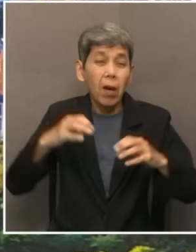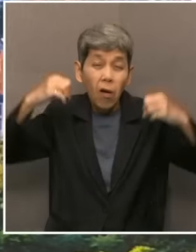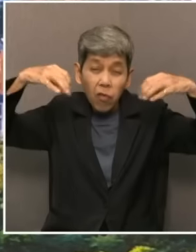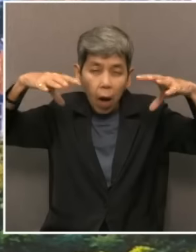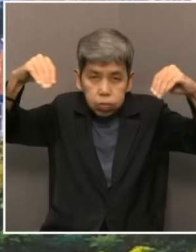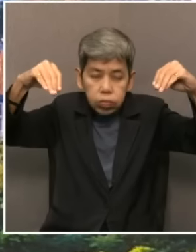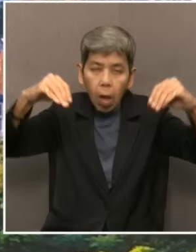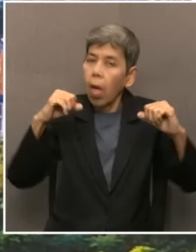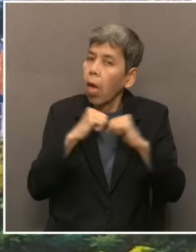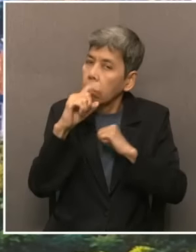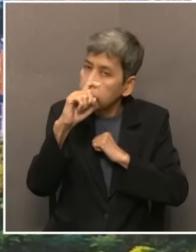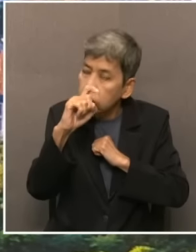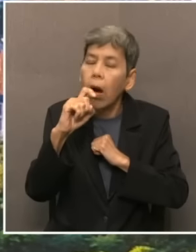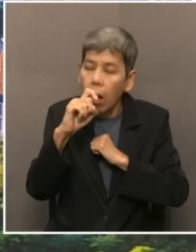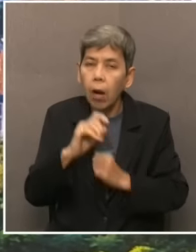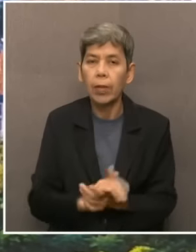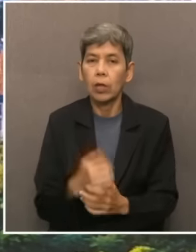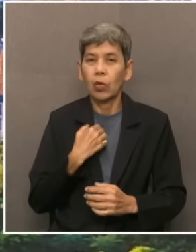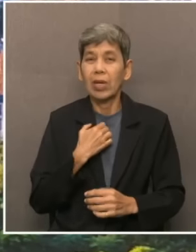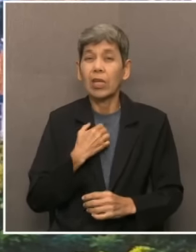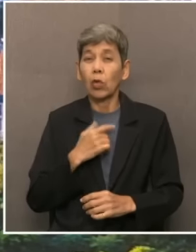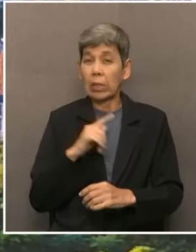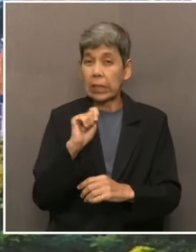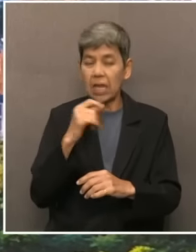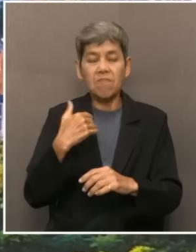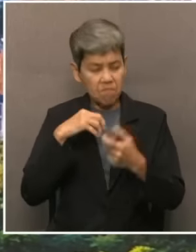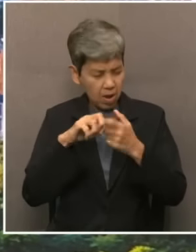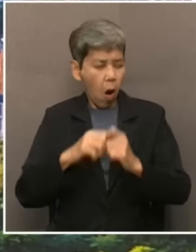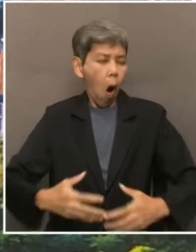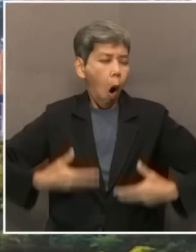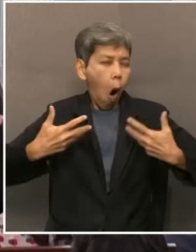้เปิดแรไม่ได้ที่รเทคซัส อากาศร้อนจดเป็อย่มาก